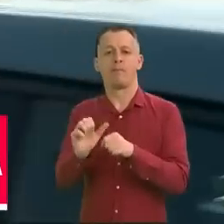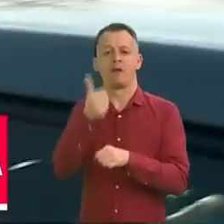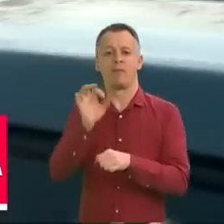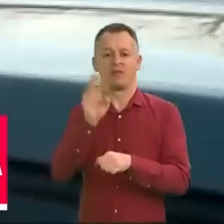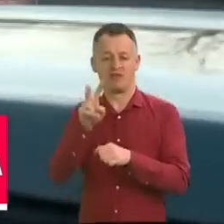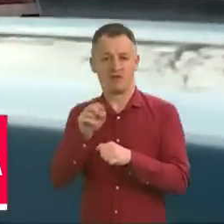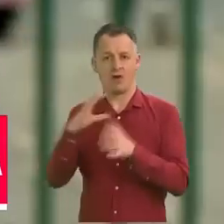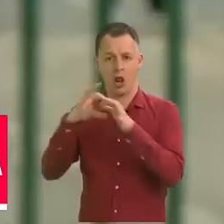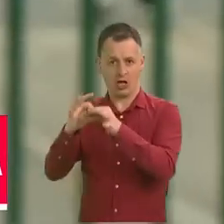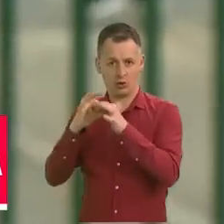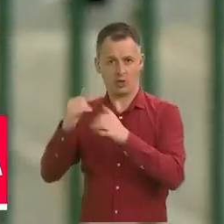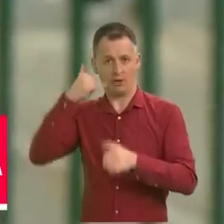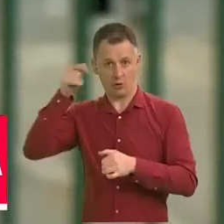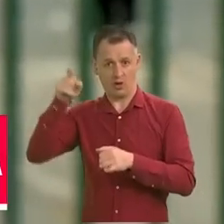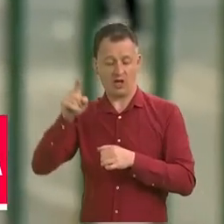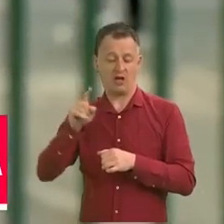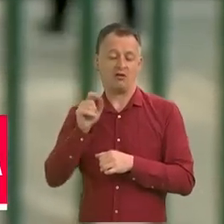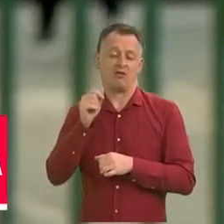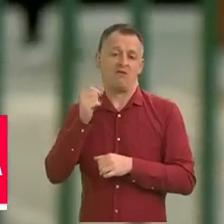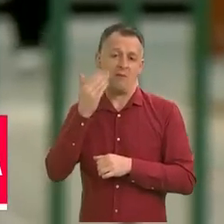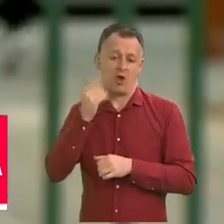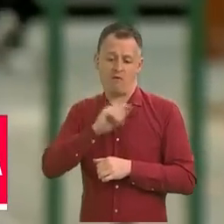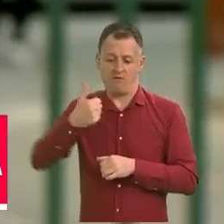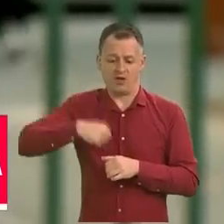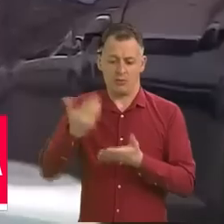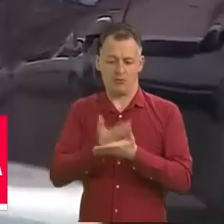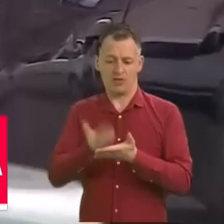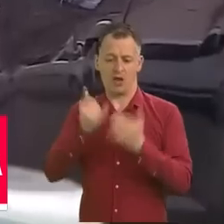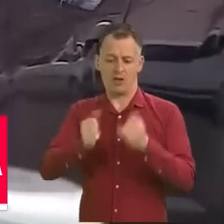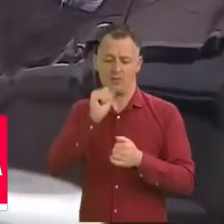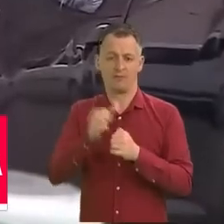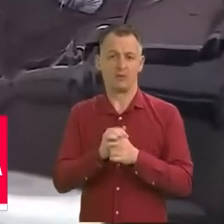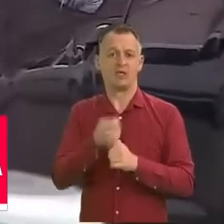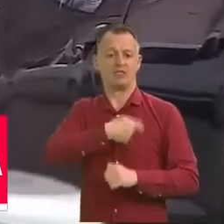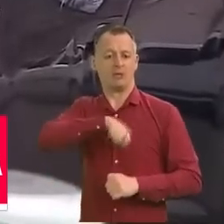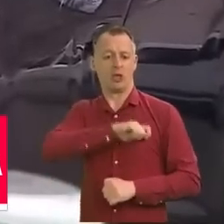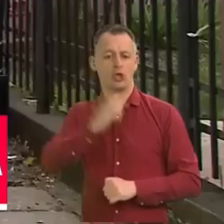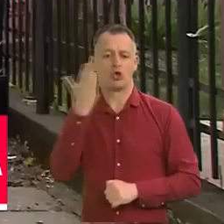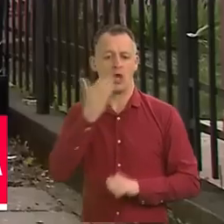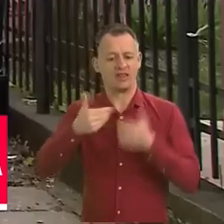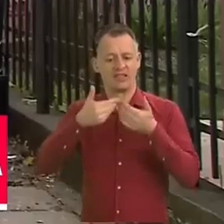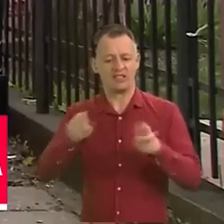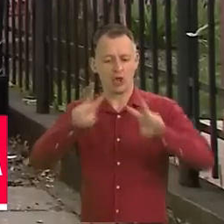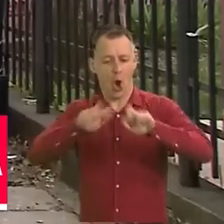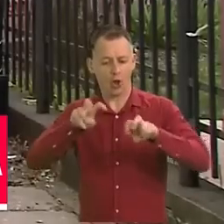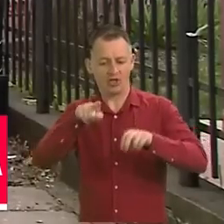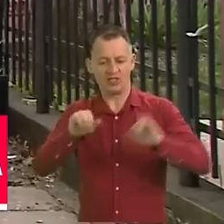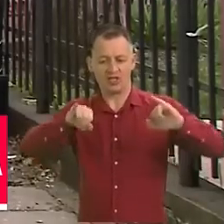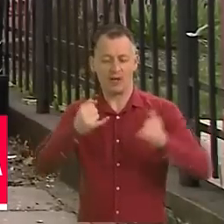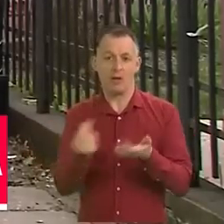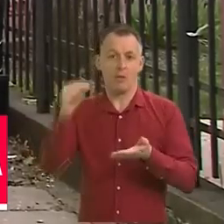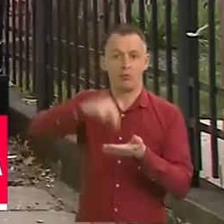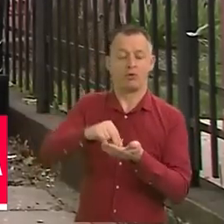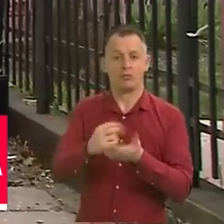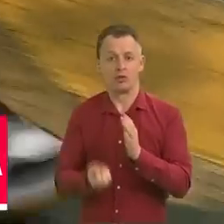din cauza șocului, tânăra nu vrea să vorbească deocamdată. Inspectoratul școlar a deschis o anchetă în acest caz, care ridică din nou semne